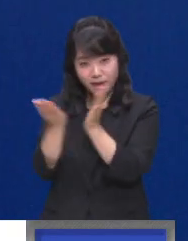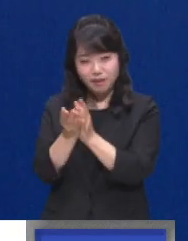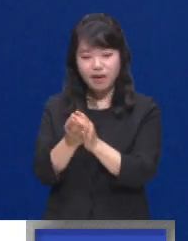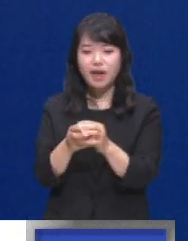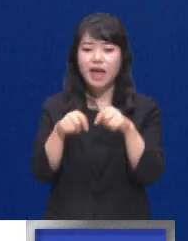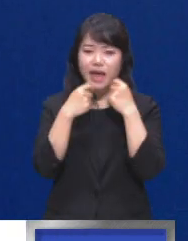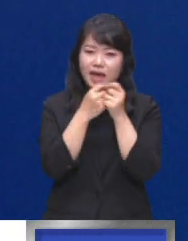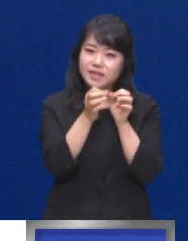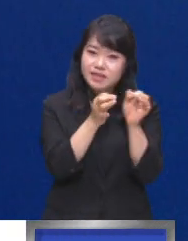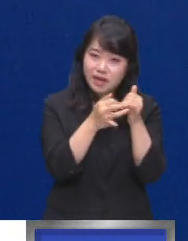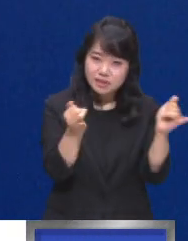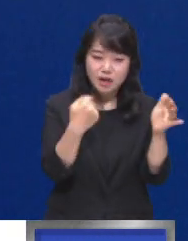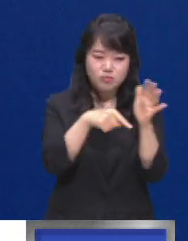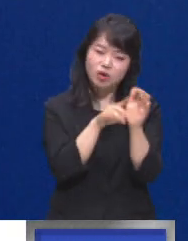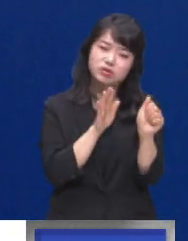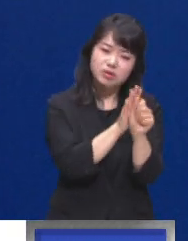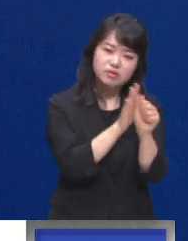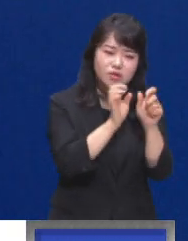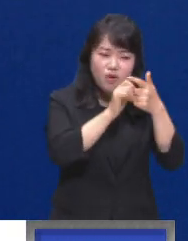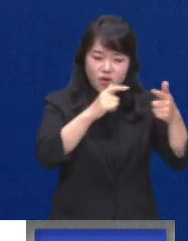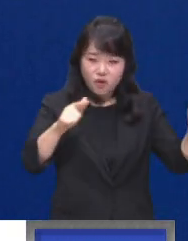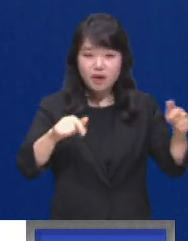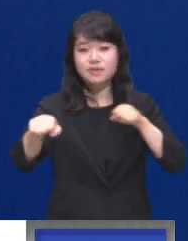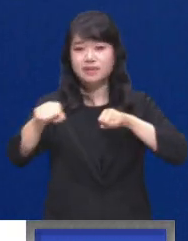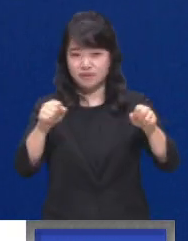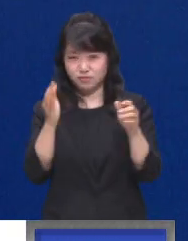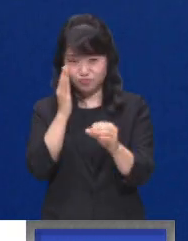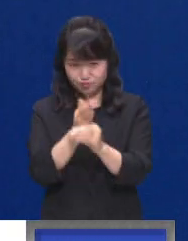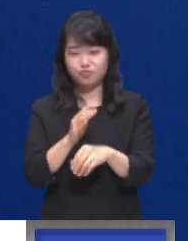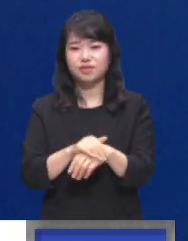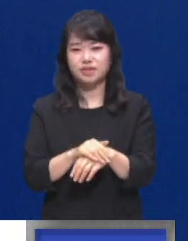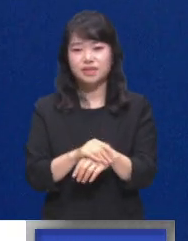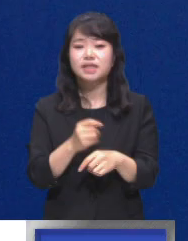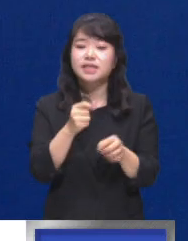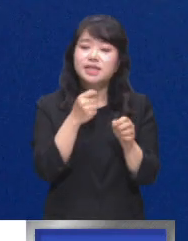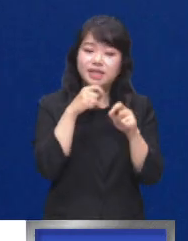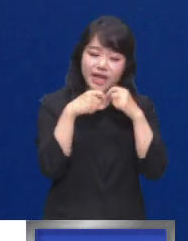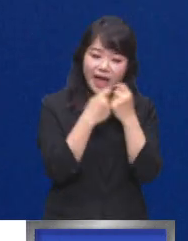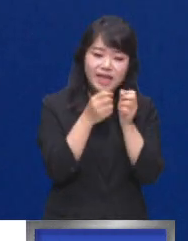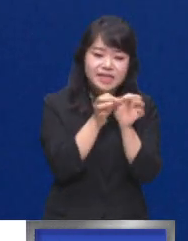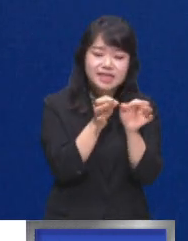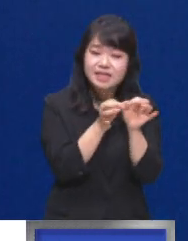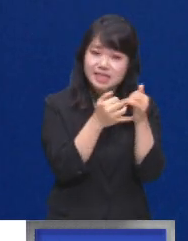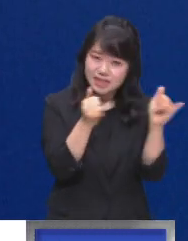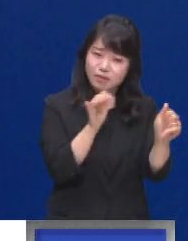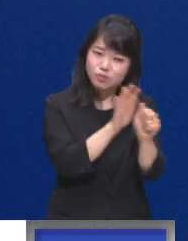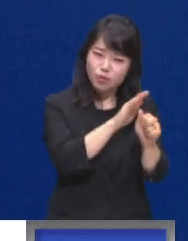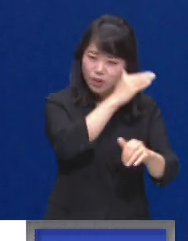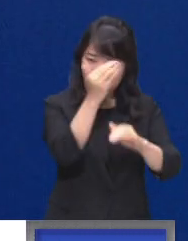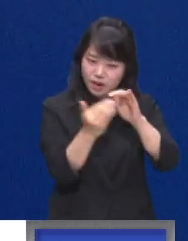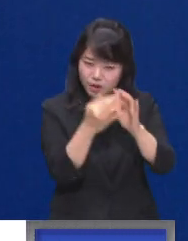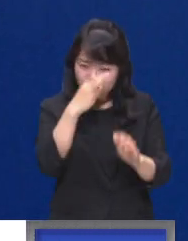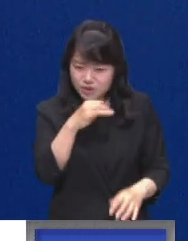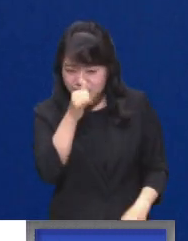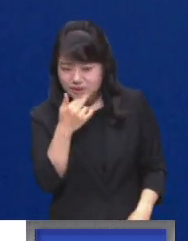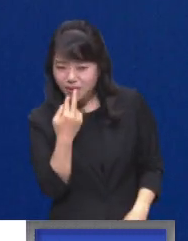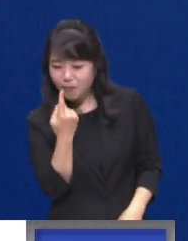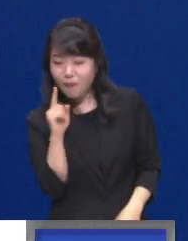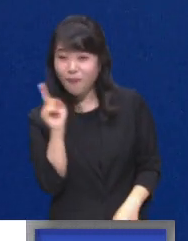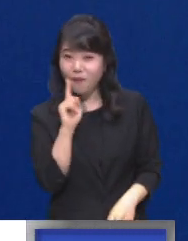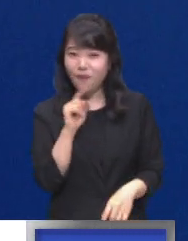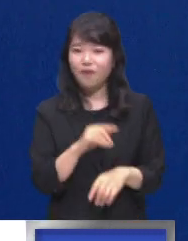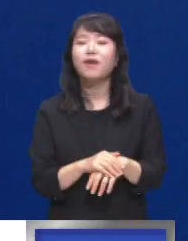소상공인 지원 정책들을 많이 내놓고 있습니다. 어려운 경제 상황에서 소상공인들에게 얼마나 도움이 될지가 가장 큰 핵심인데요.